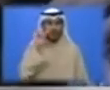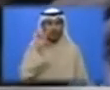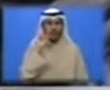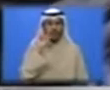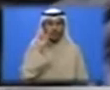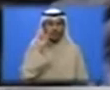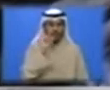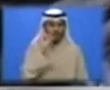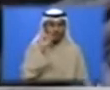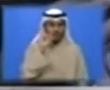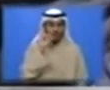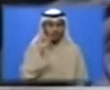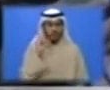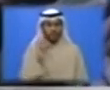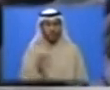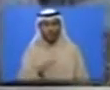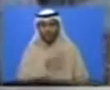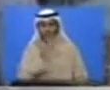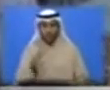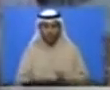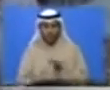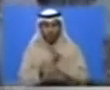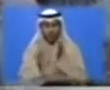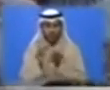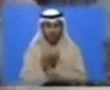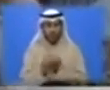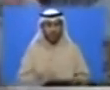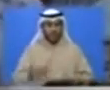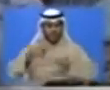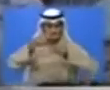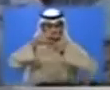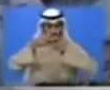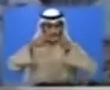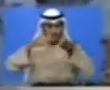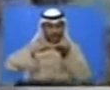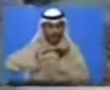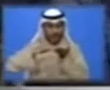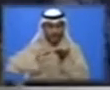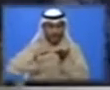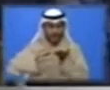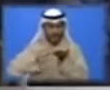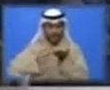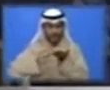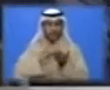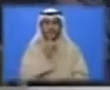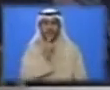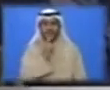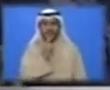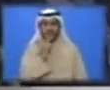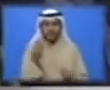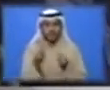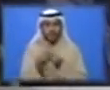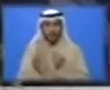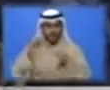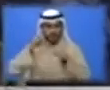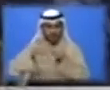وأشقائه من الأسرة الكريمة. دولة الكويت وبهذه المناسبة تقدم لدوحة الخير